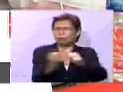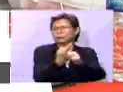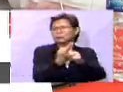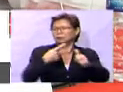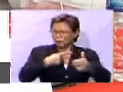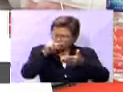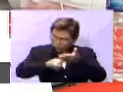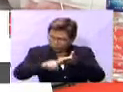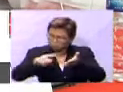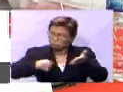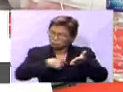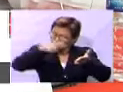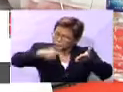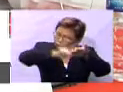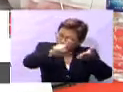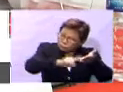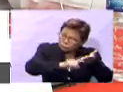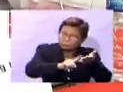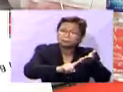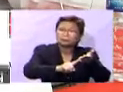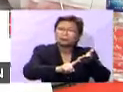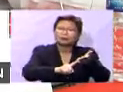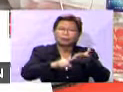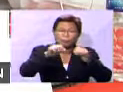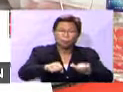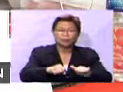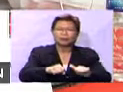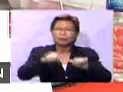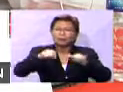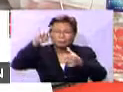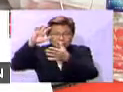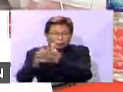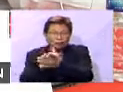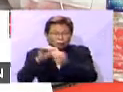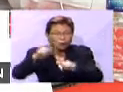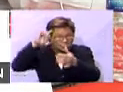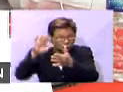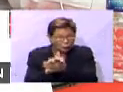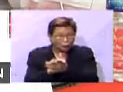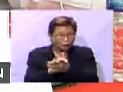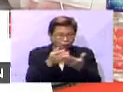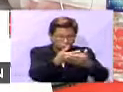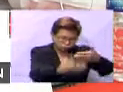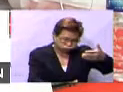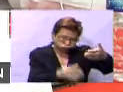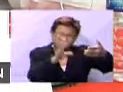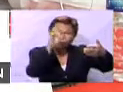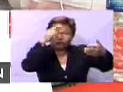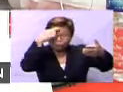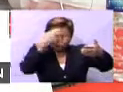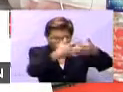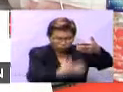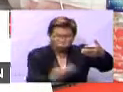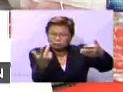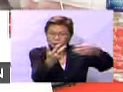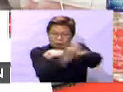kena cek apa yang boleh meyakinkan. Sama ada fakta itu boleh meyakinkan ketiga-tiga buah negara,